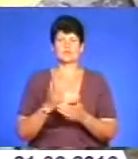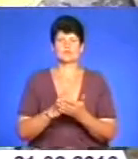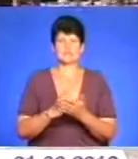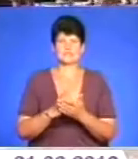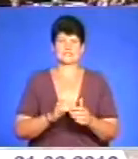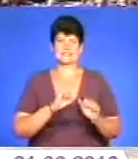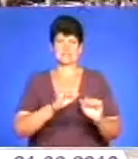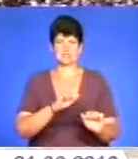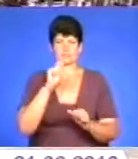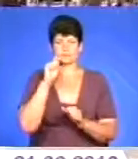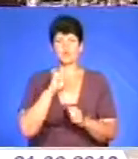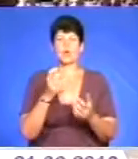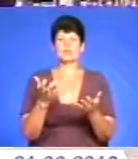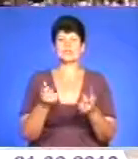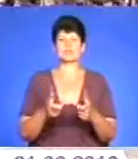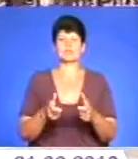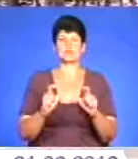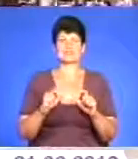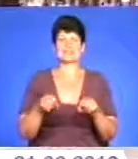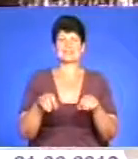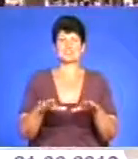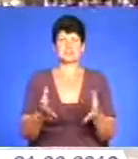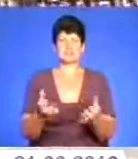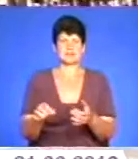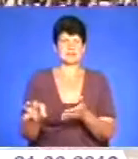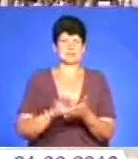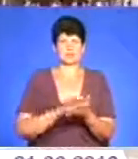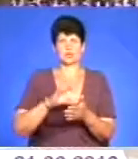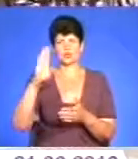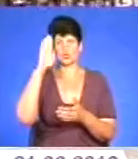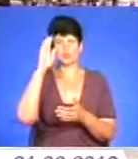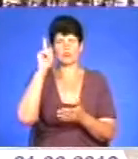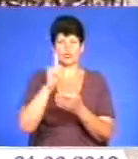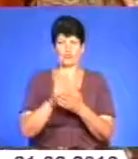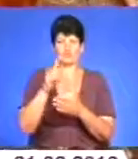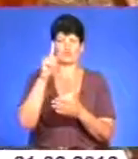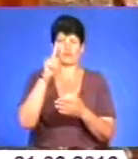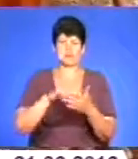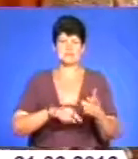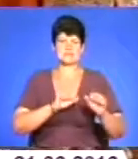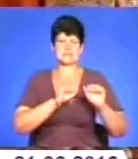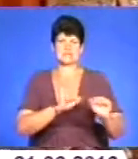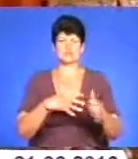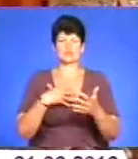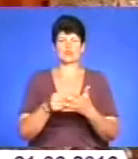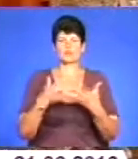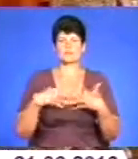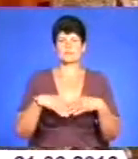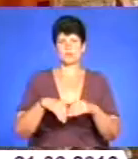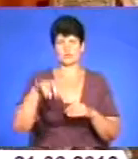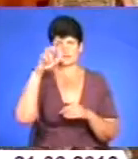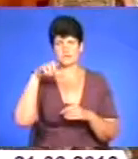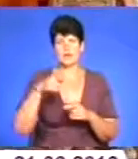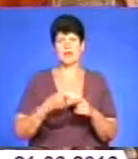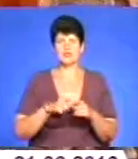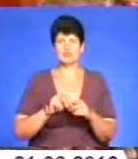Україну. Отримали повістки, рішення прийняли одразу. Чоловік повинен вміти захищати свою сім'ю і країну. А цього